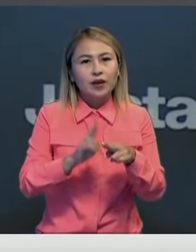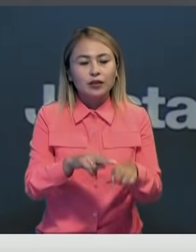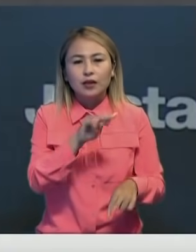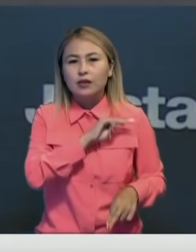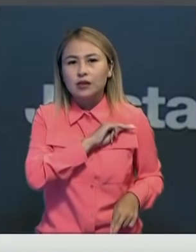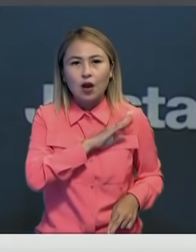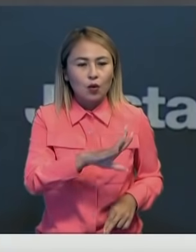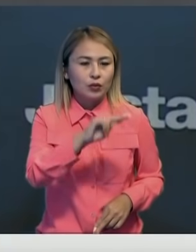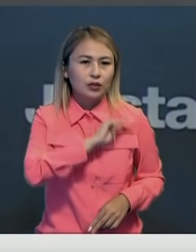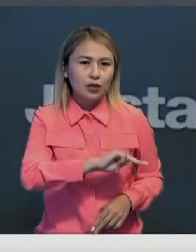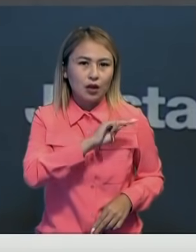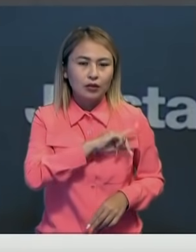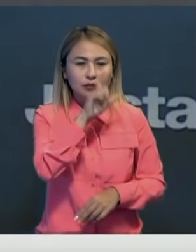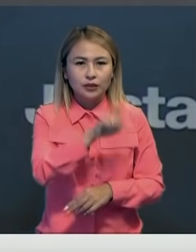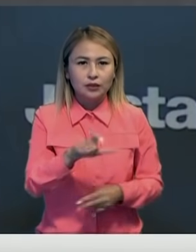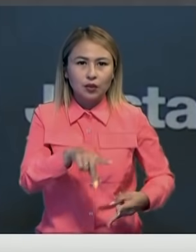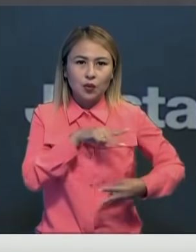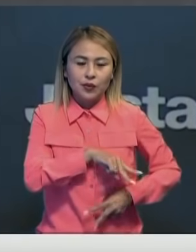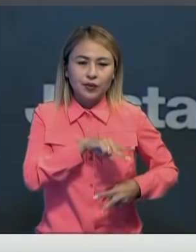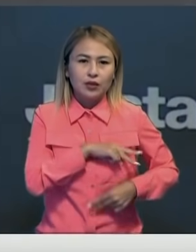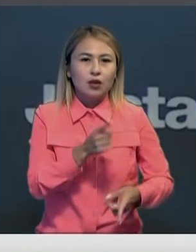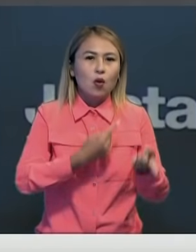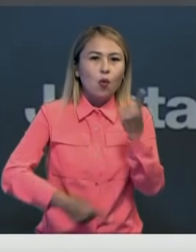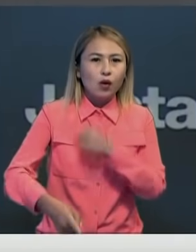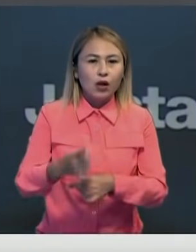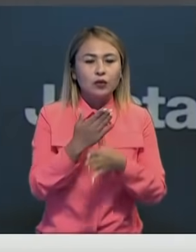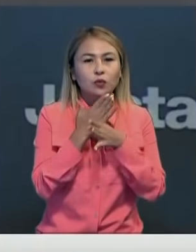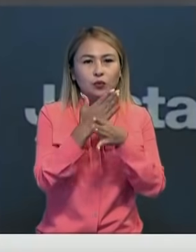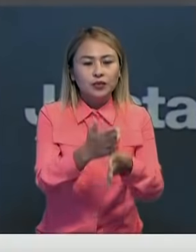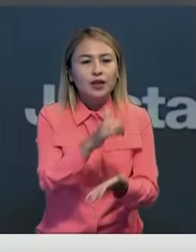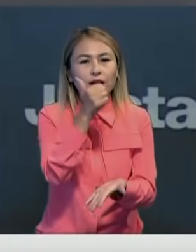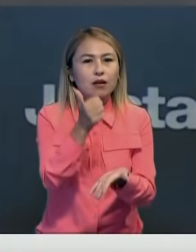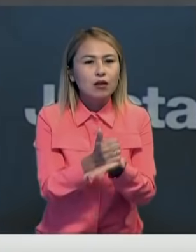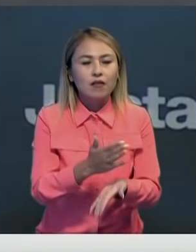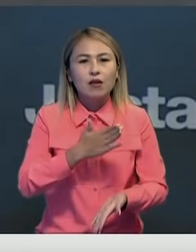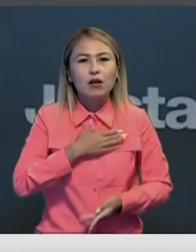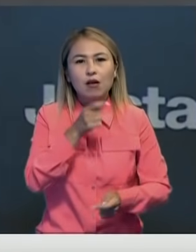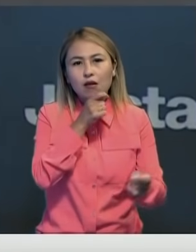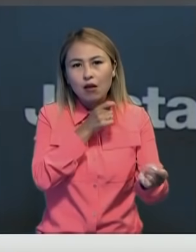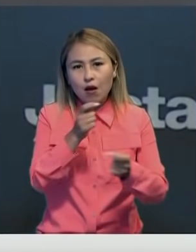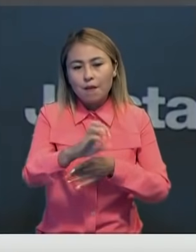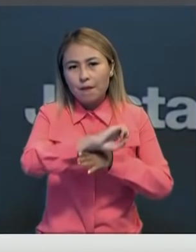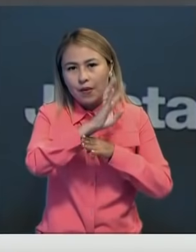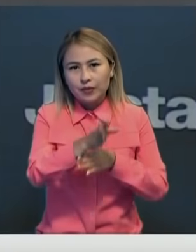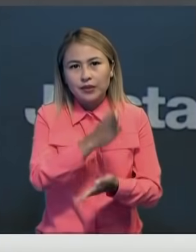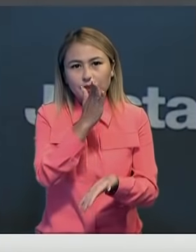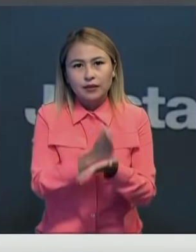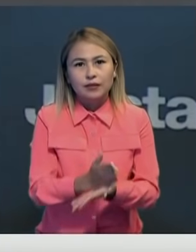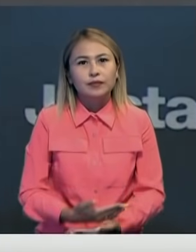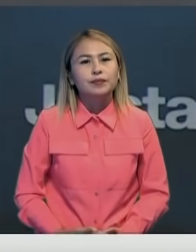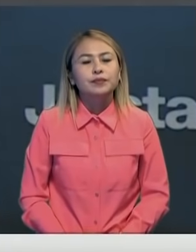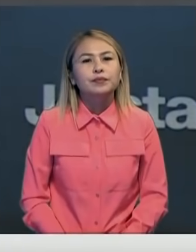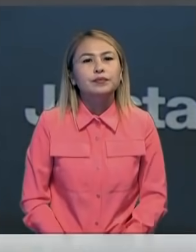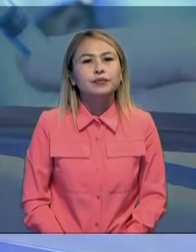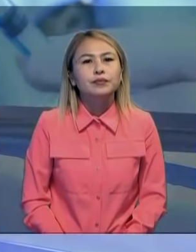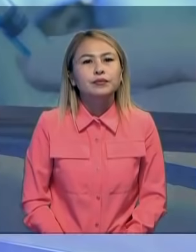отырған қызметкерлерінің еңбек орындарына оралуына да көмектеседі. Ең бастысы, біздің қауіпсіздігімізді қамтамасыз ететін болады.